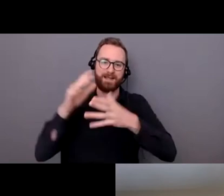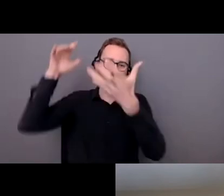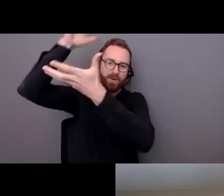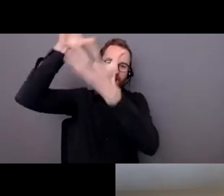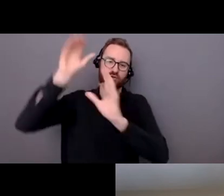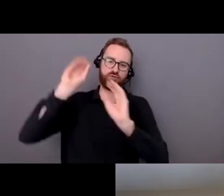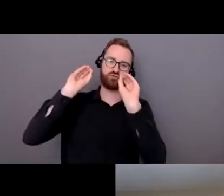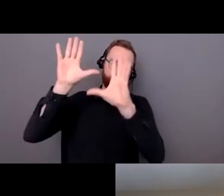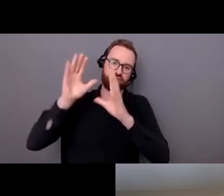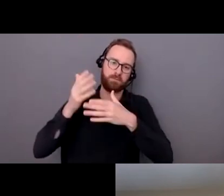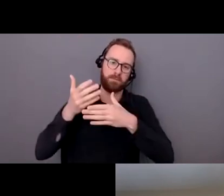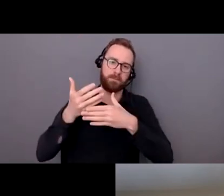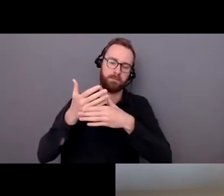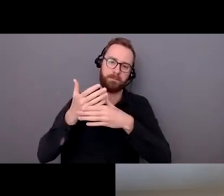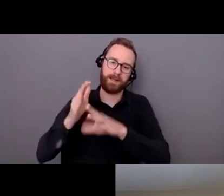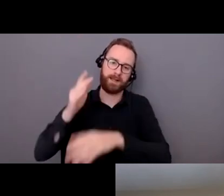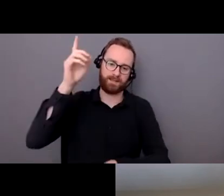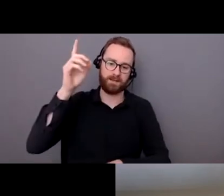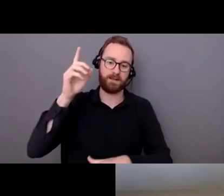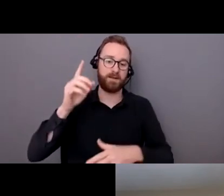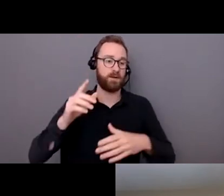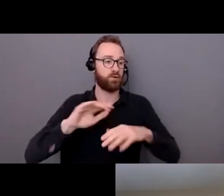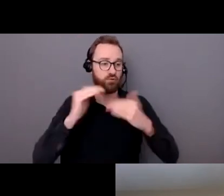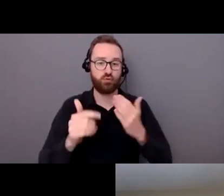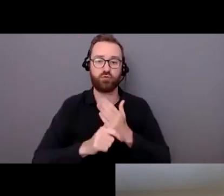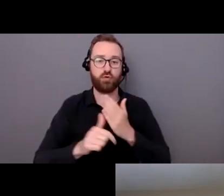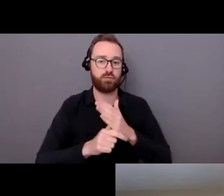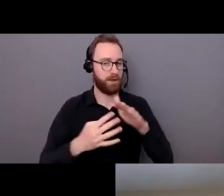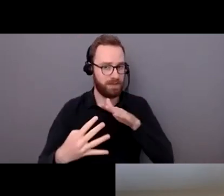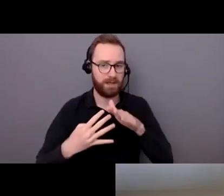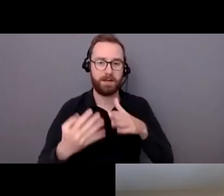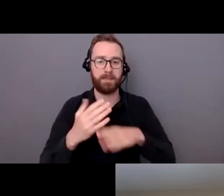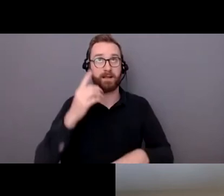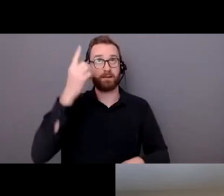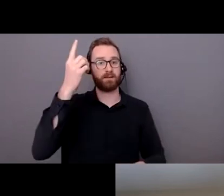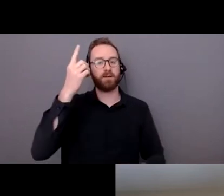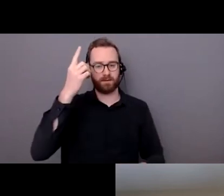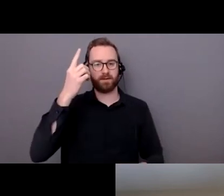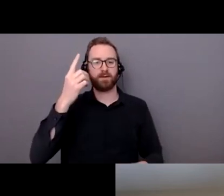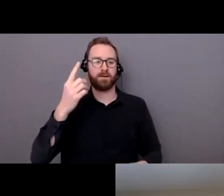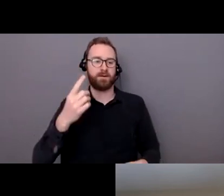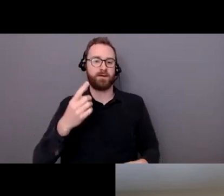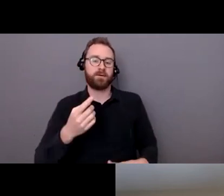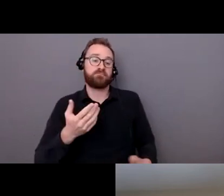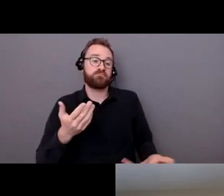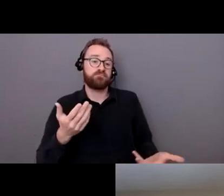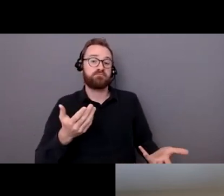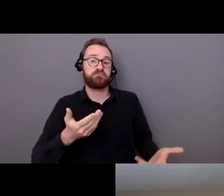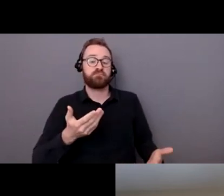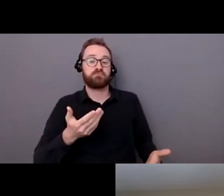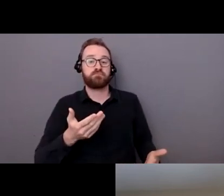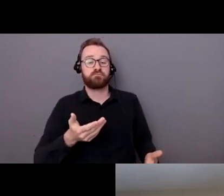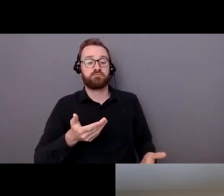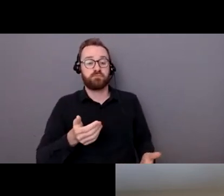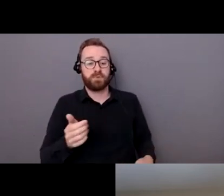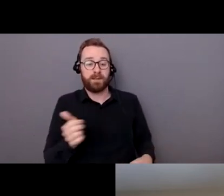des étudiants, que nos documents étaient numérisés. Donc, je pouvais déjà travailler ce qui était occasionnellement dans un déplacement en train